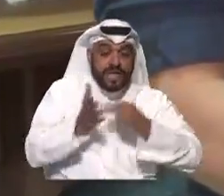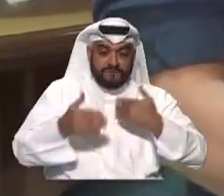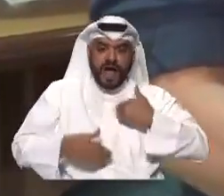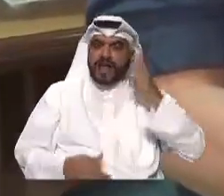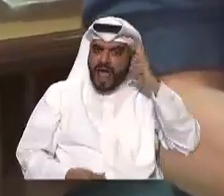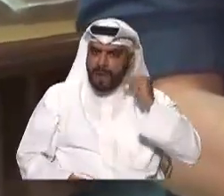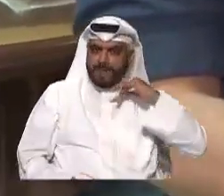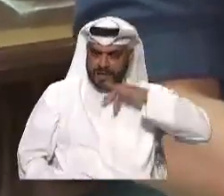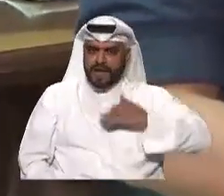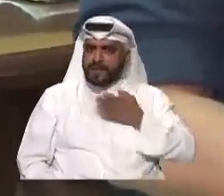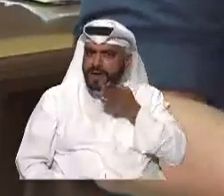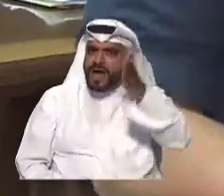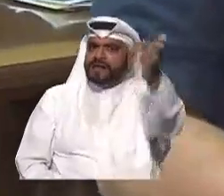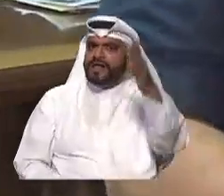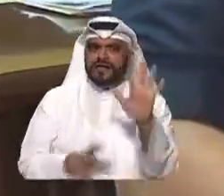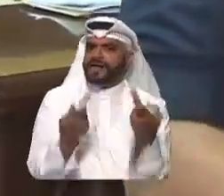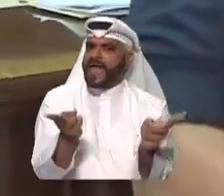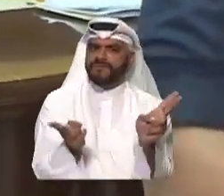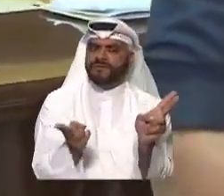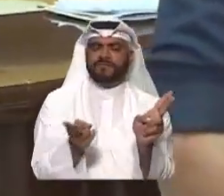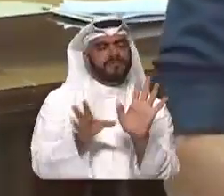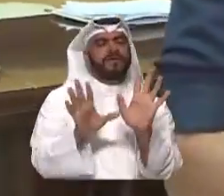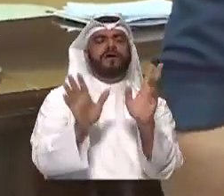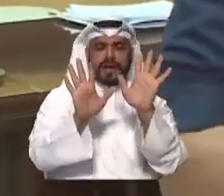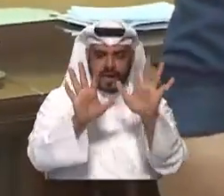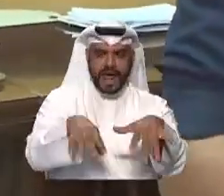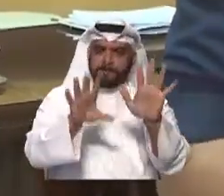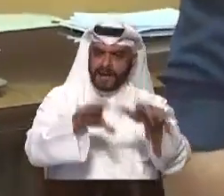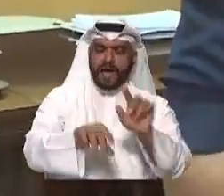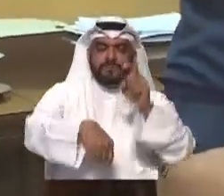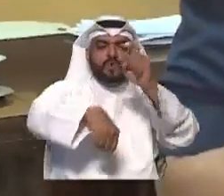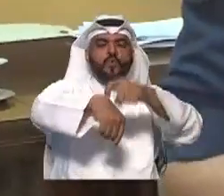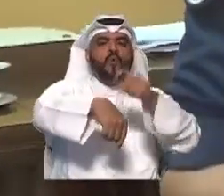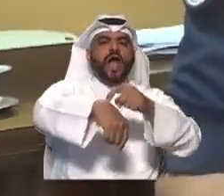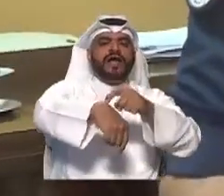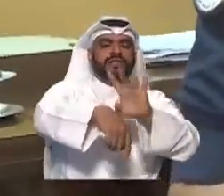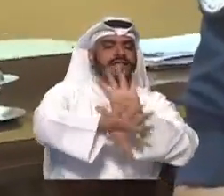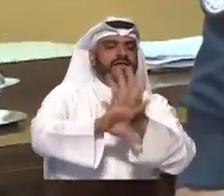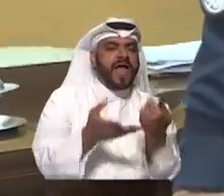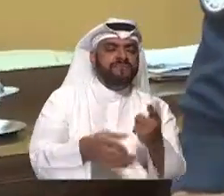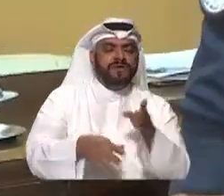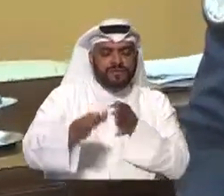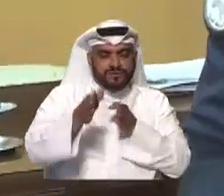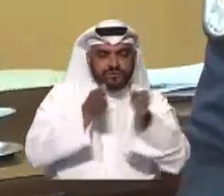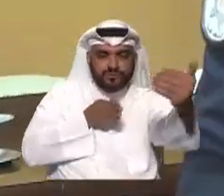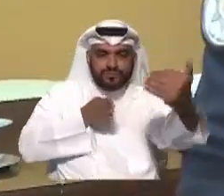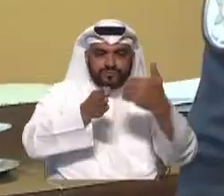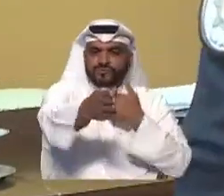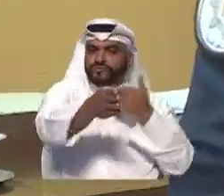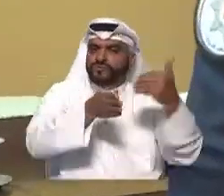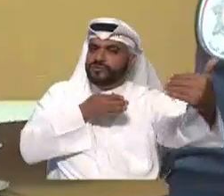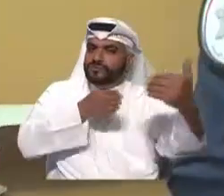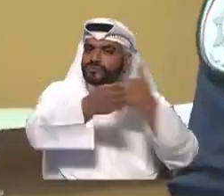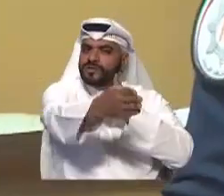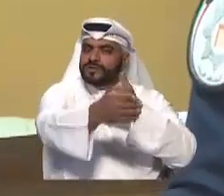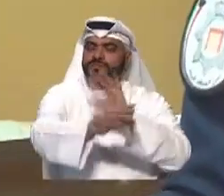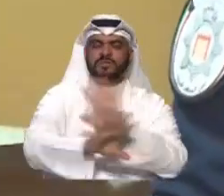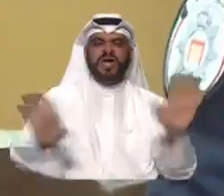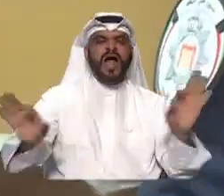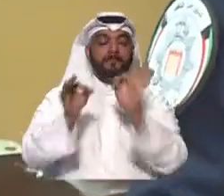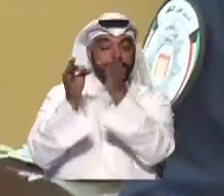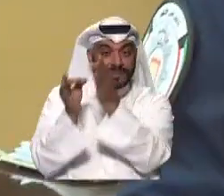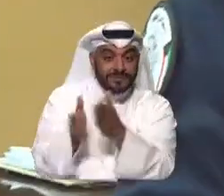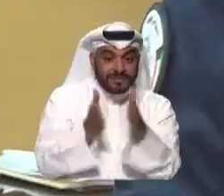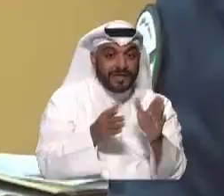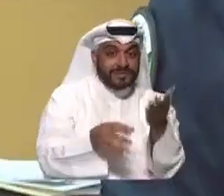للمغادرين؟ طبعا احنا ما تغير عندنا شيء الا بس الوقت اللي تغير اللي هو وقت الدخول، ولكن جميع الاجراءات اللي